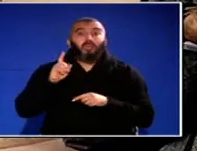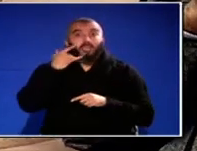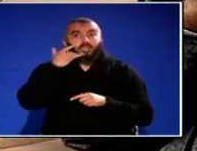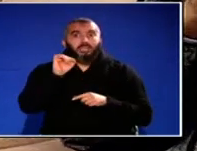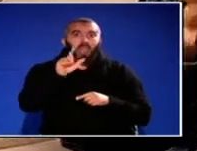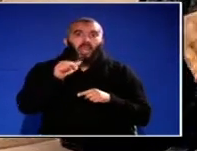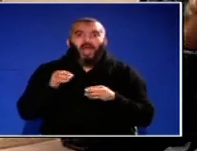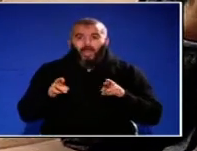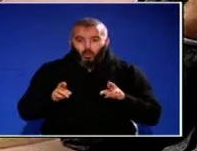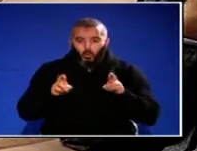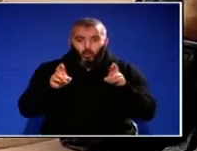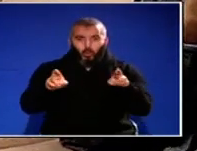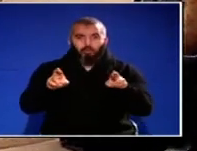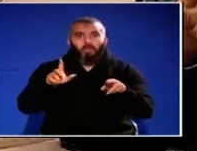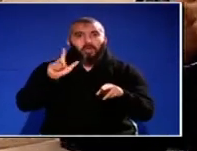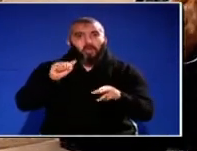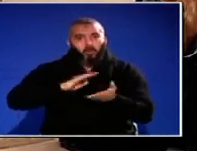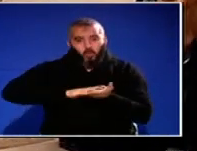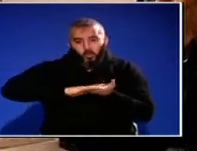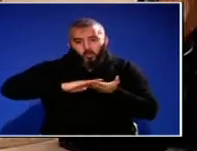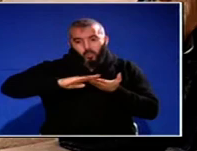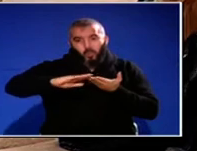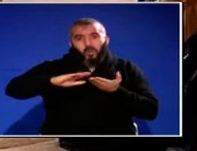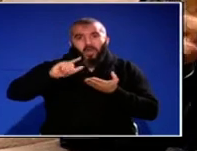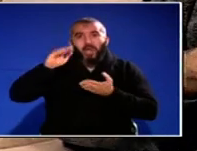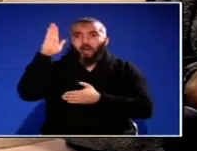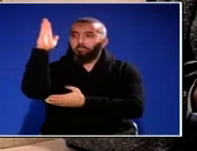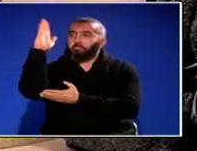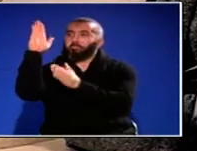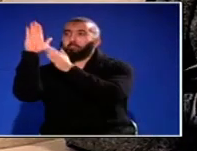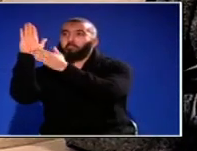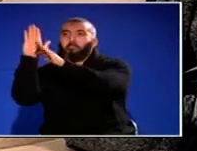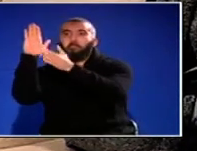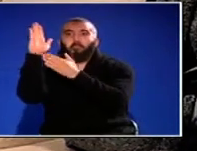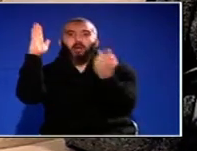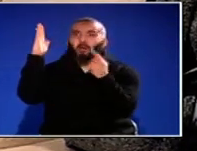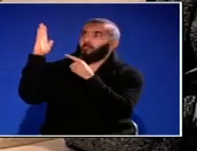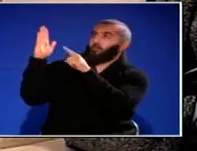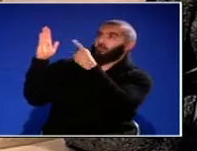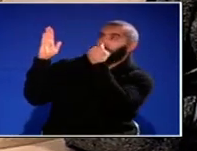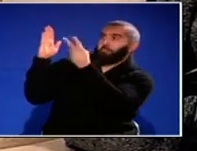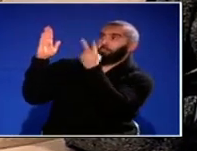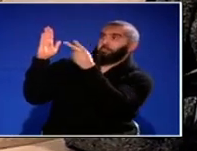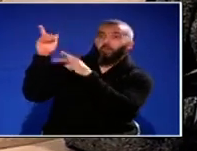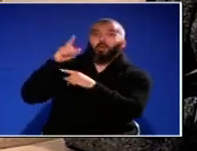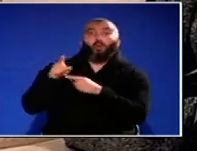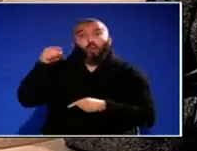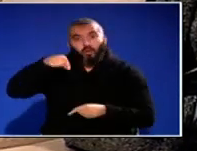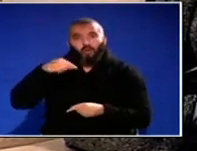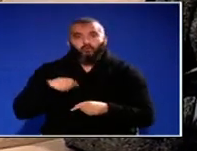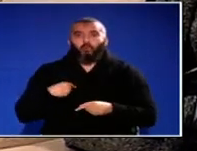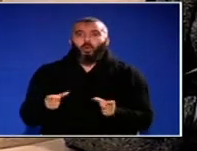طريق معبد فيه هذه المعالم الإشارات فأكيد فإنه ينضبط، يجتهد أن ينضبط